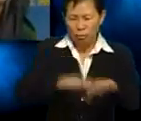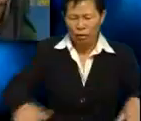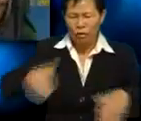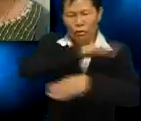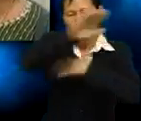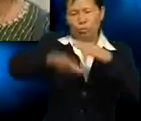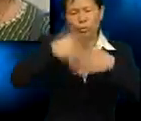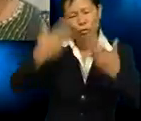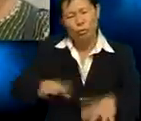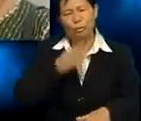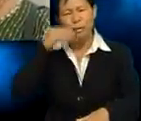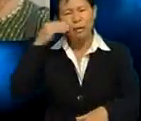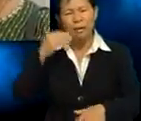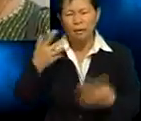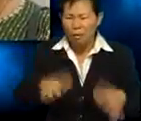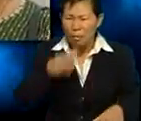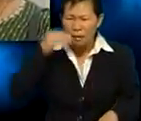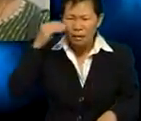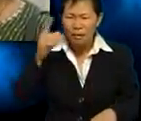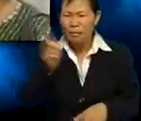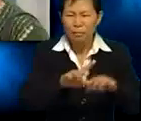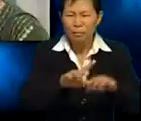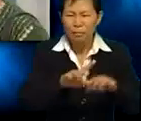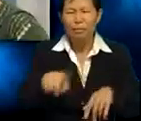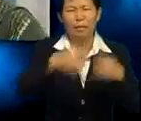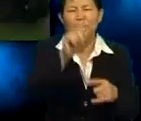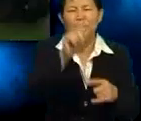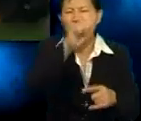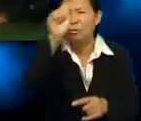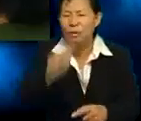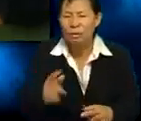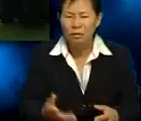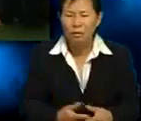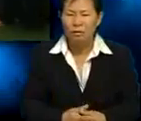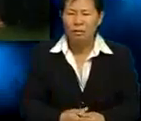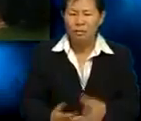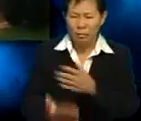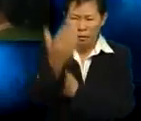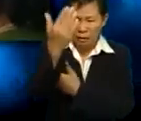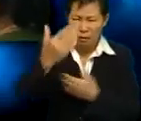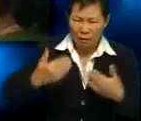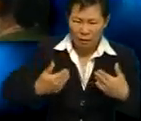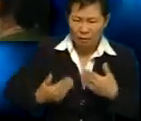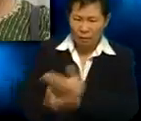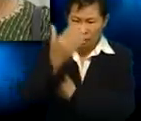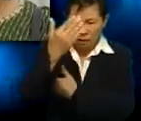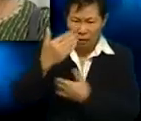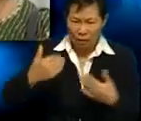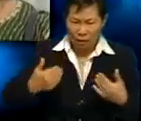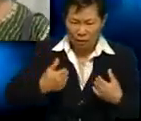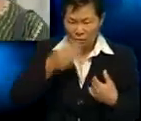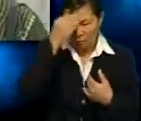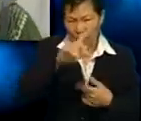ni pun semuanya dah balik. Dah balik? Mana pula dia pergi ni? Pagi tadi dia ada bagi tahu dia pergi mana-mana